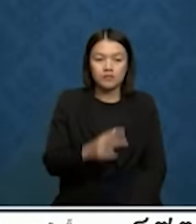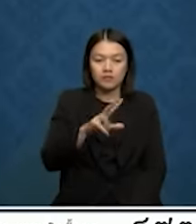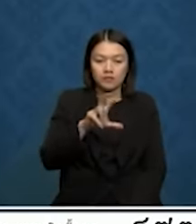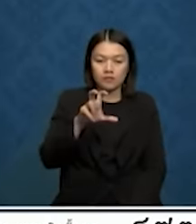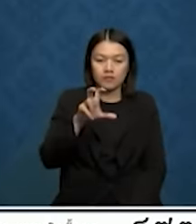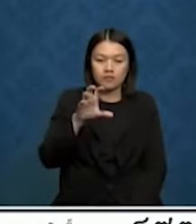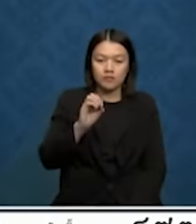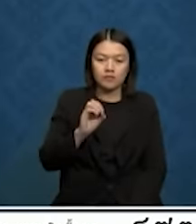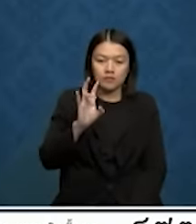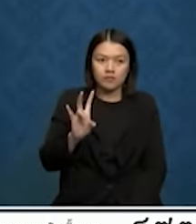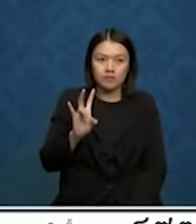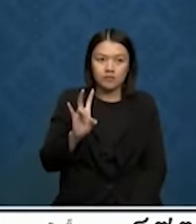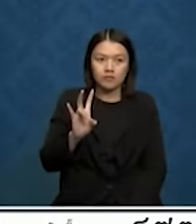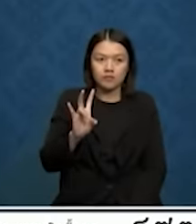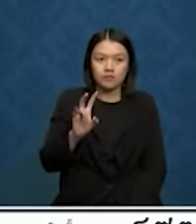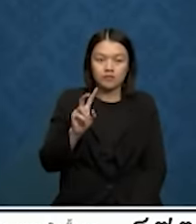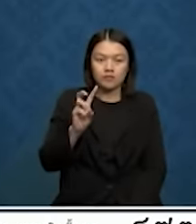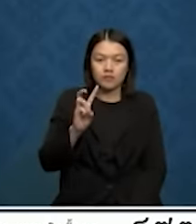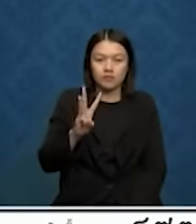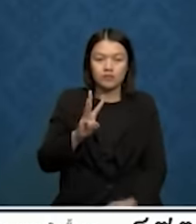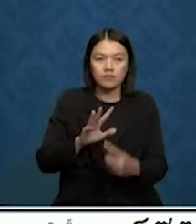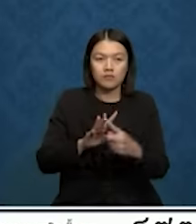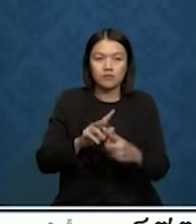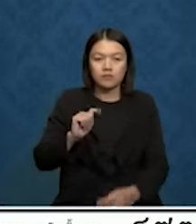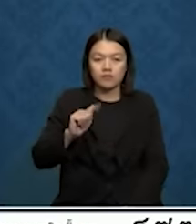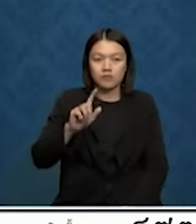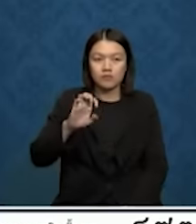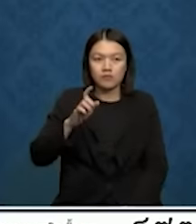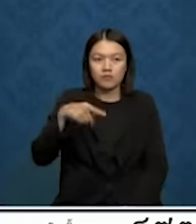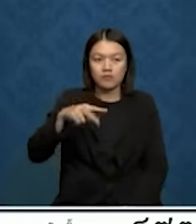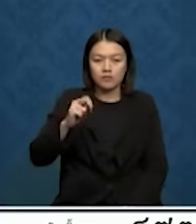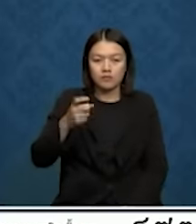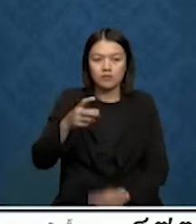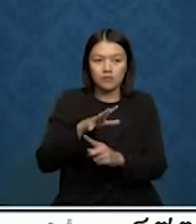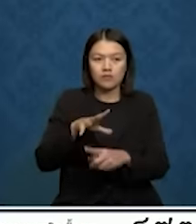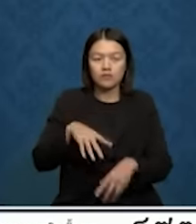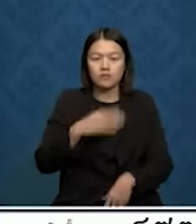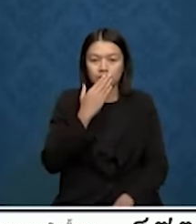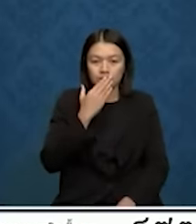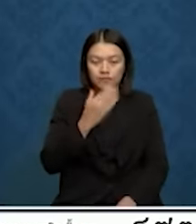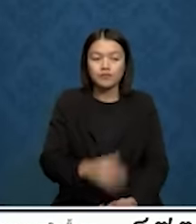357นายวุฒิพงษ์นามบุตร งดออกเสียงครับ